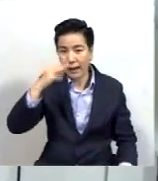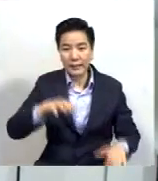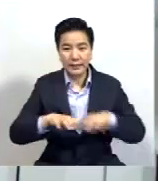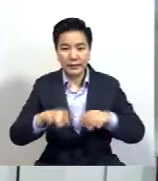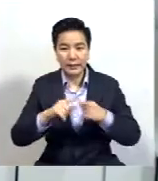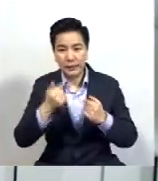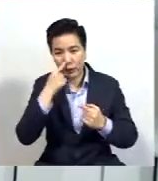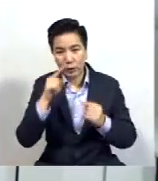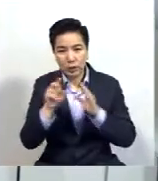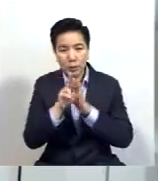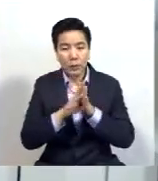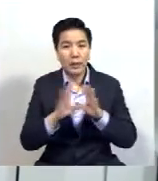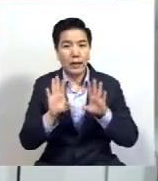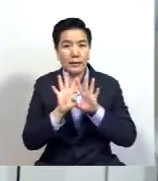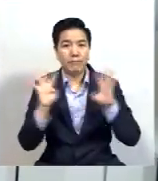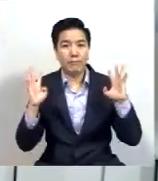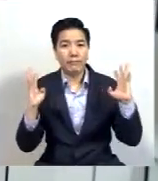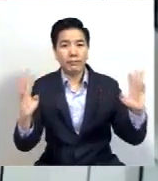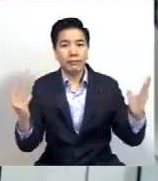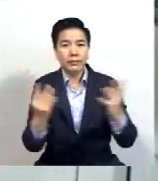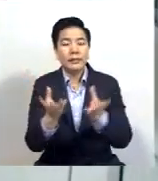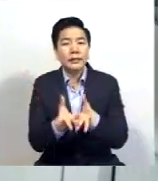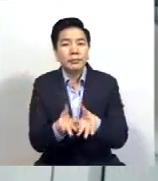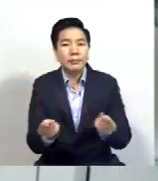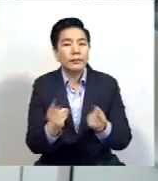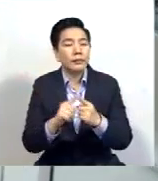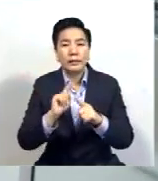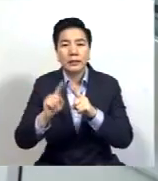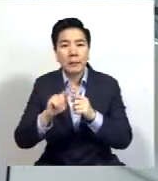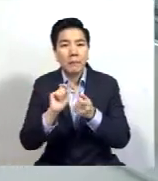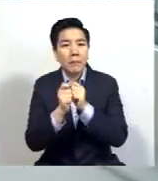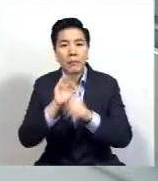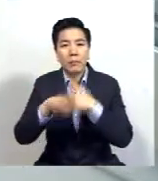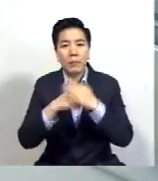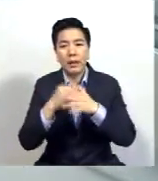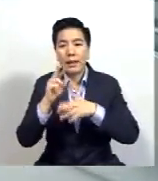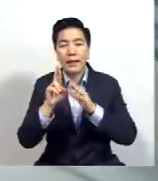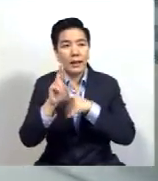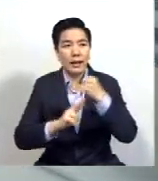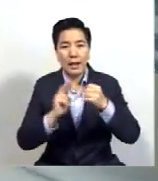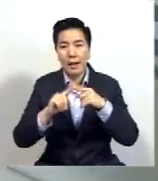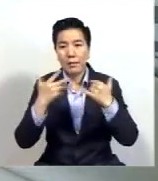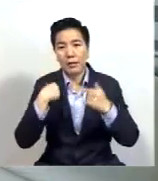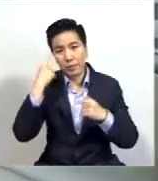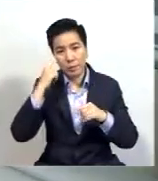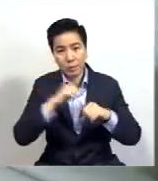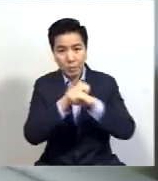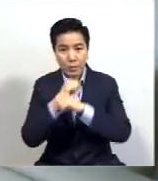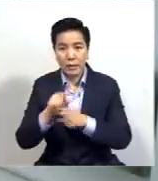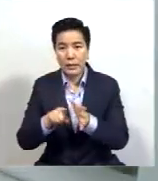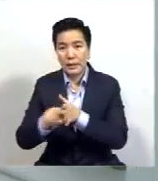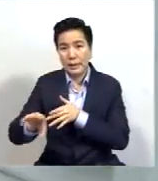ภายในผนังห้องความชื้นจะถูกปรับหมดจะไม่ให้เกิดเชื้อราเพื่อจะเป็นการป้องกันการติดเชื้อซ้ำ